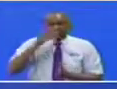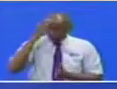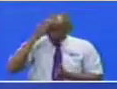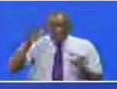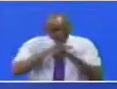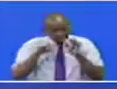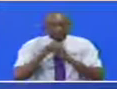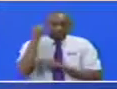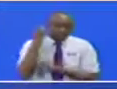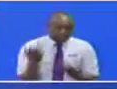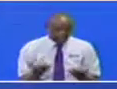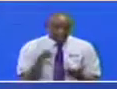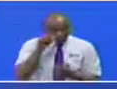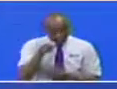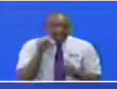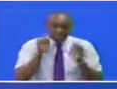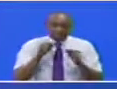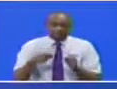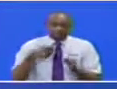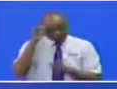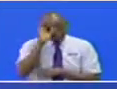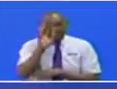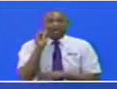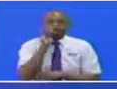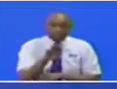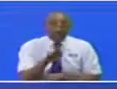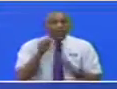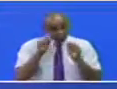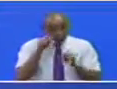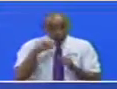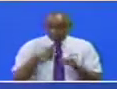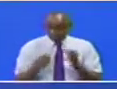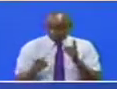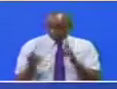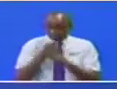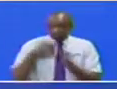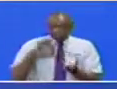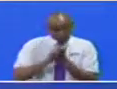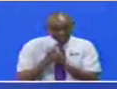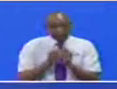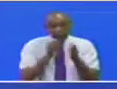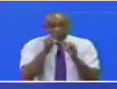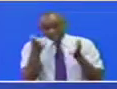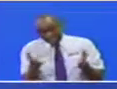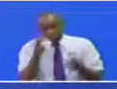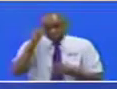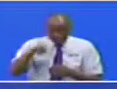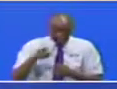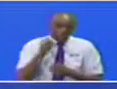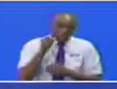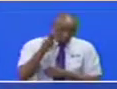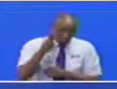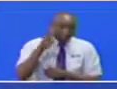unaingilia kwa hizo maneno, ndio utachangia vizuri. Na hata ukitaka kuenda mbele, hata kusimama kwa bunge ama kwa senate ama